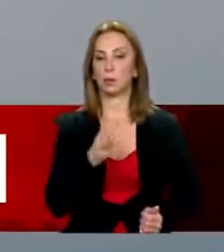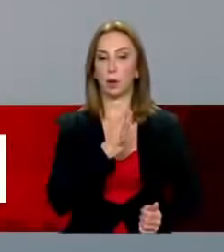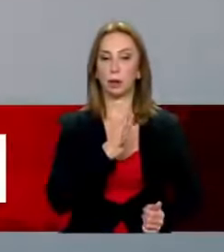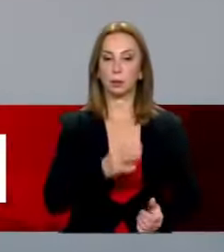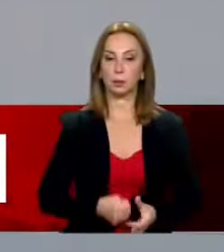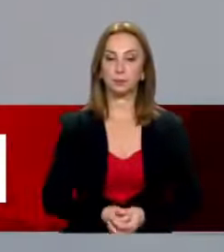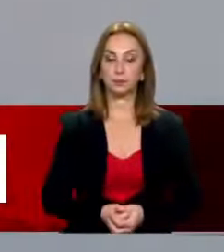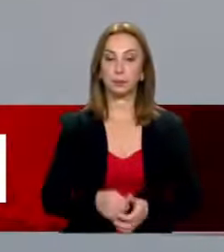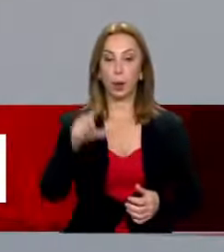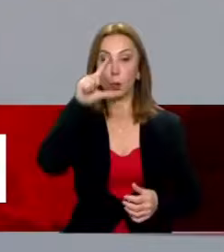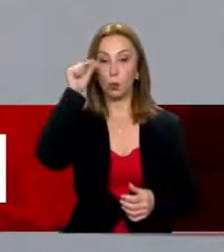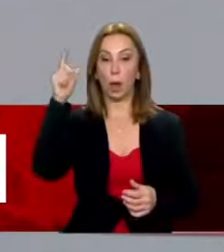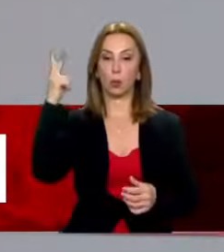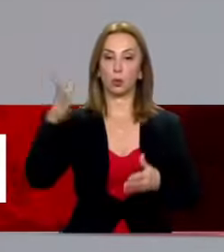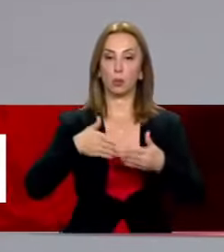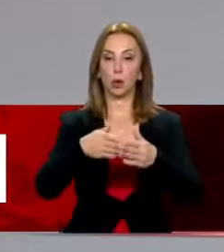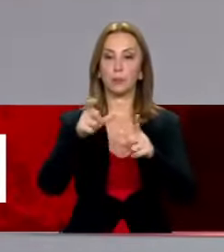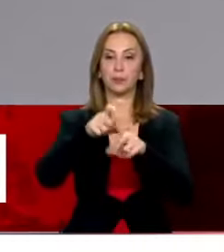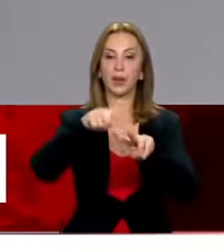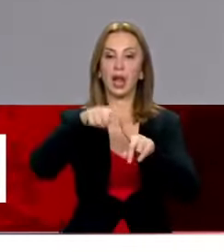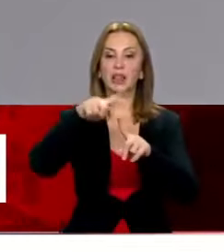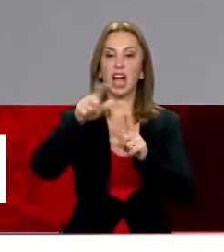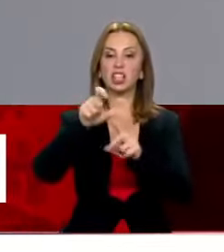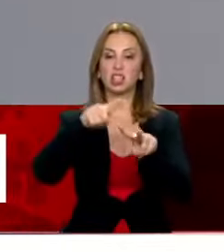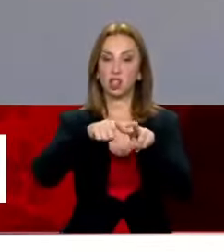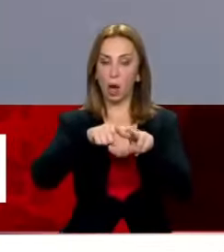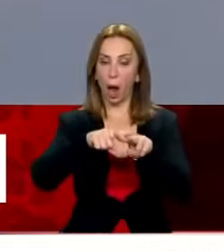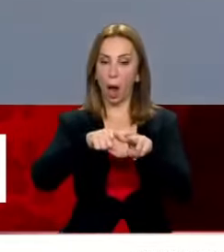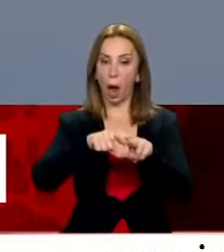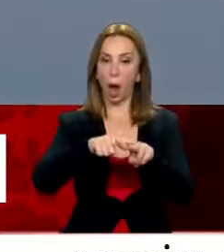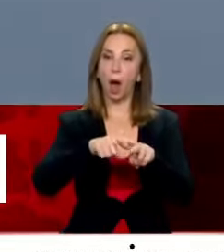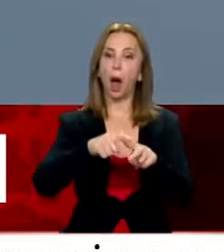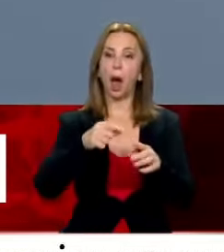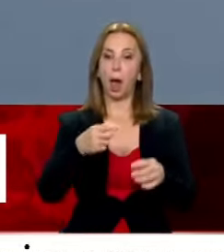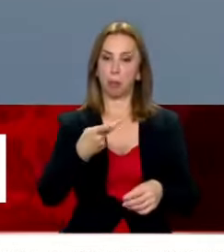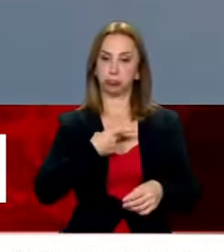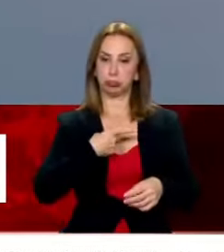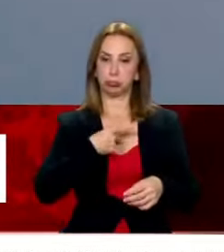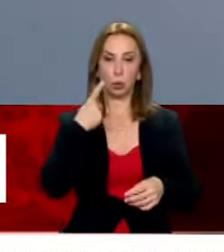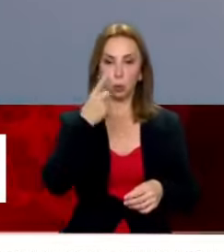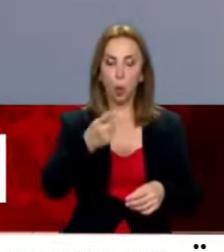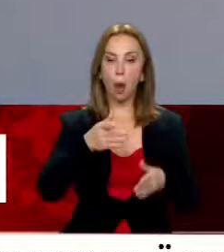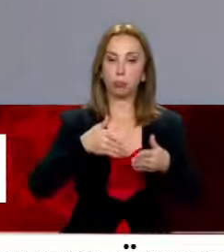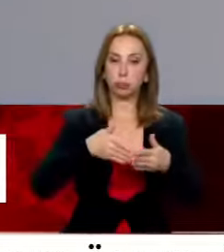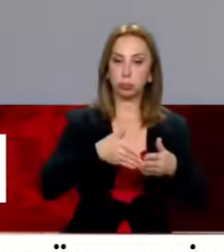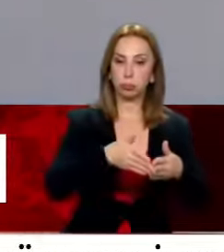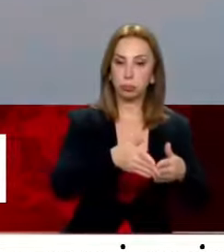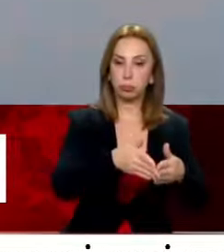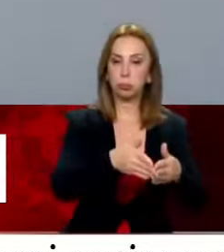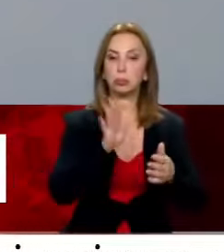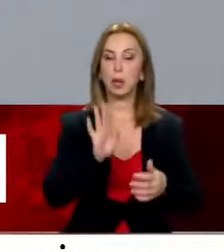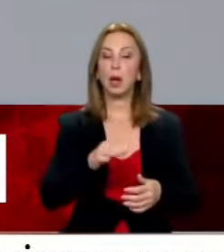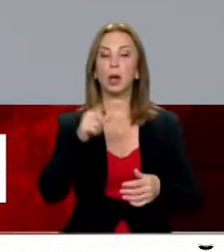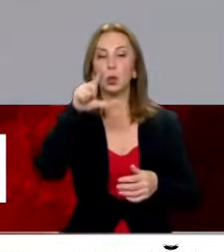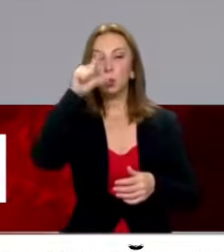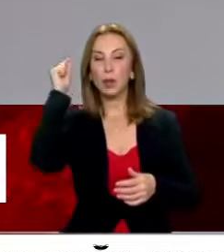geldi Yunan botu Daça kıyılarına kadar yanaştı Hatta bottan inen maskeli bir kişi karaya çıktı Yunan